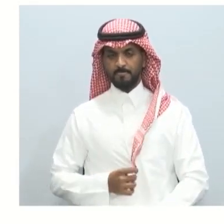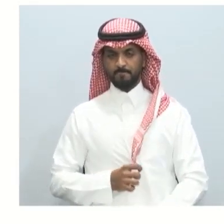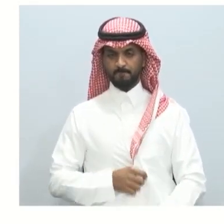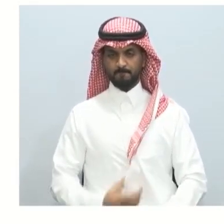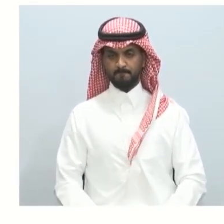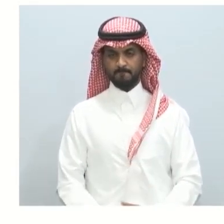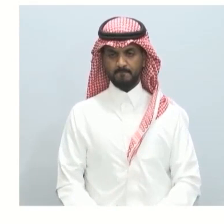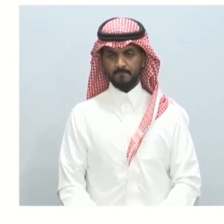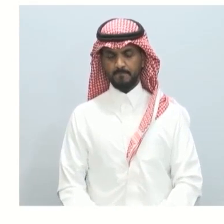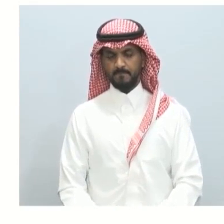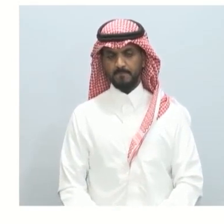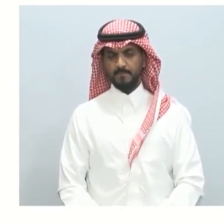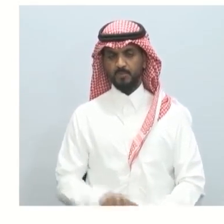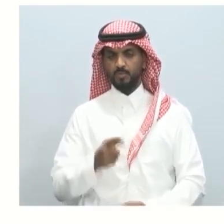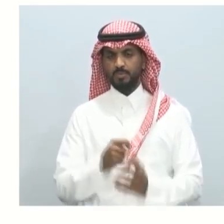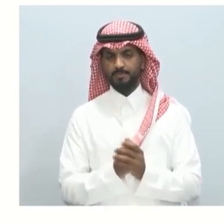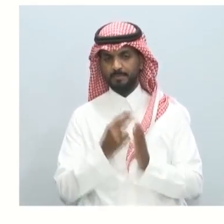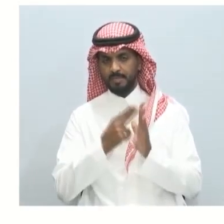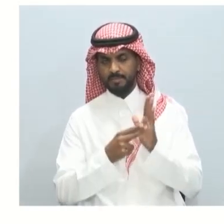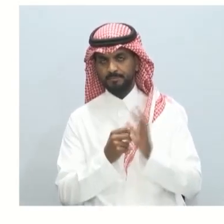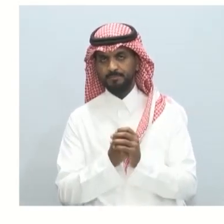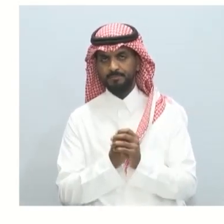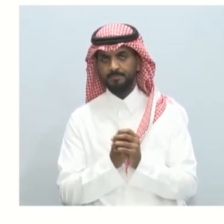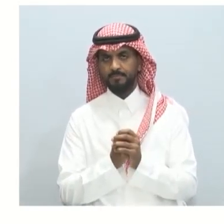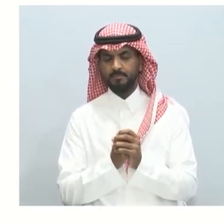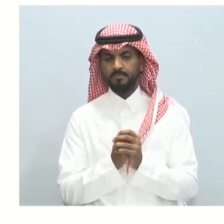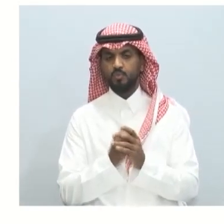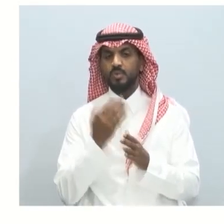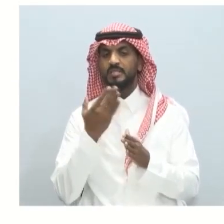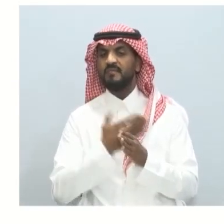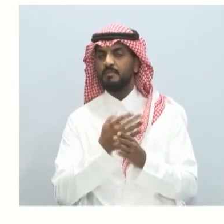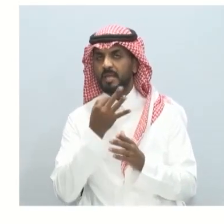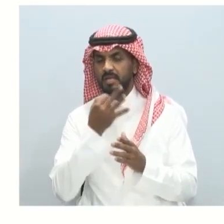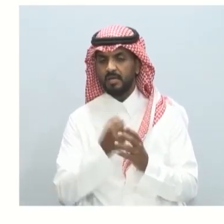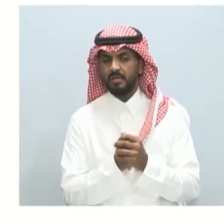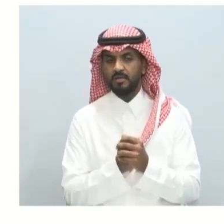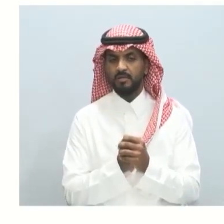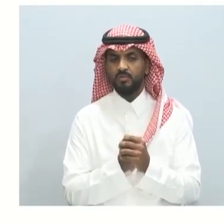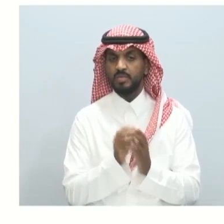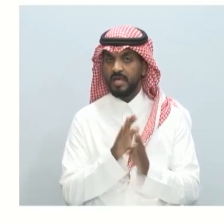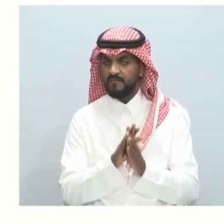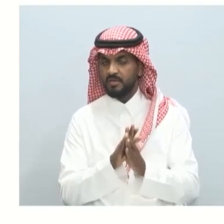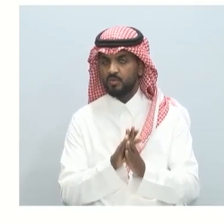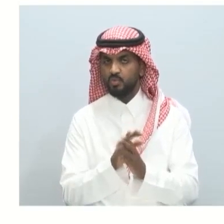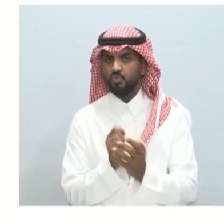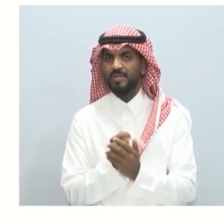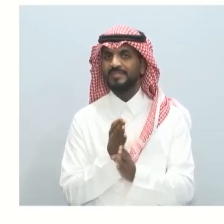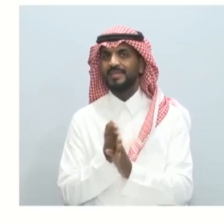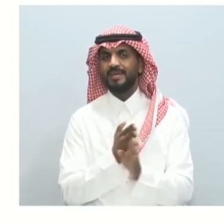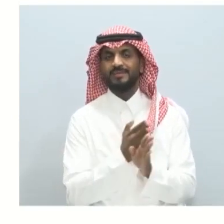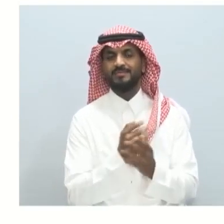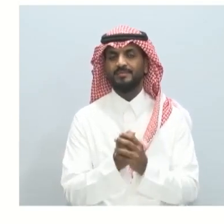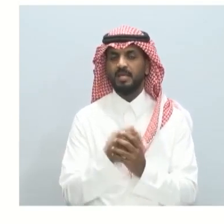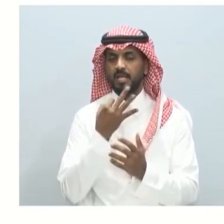رايك جميل هنا التعليق يقول الدافع من القراءه هو الذي يحدد طريقه القراءه والدافع من القراءه هو الذي